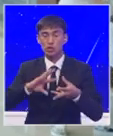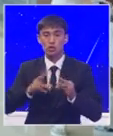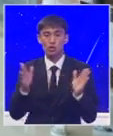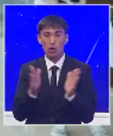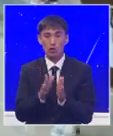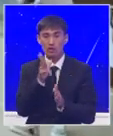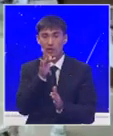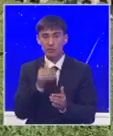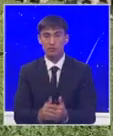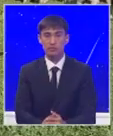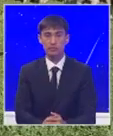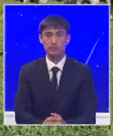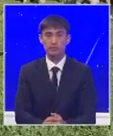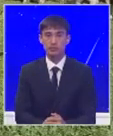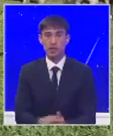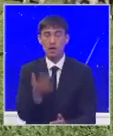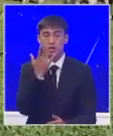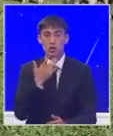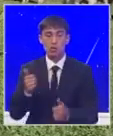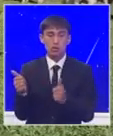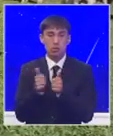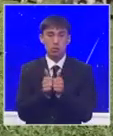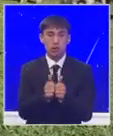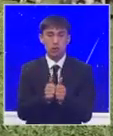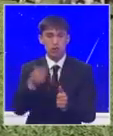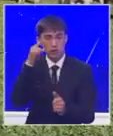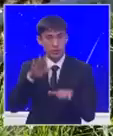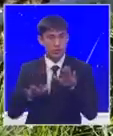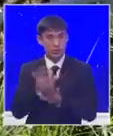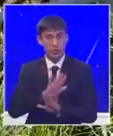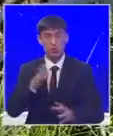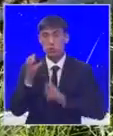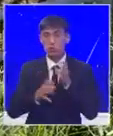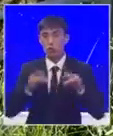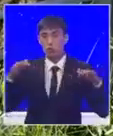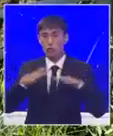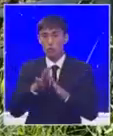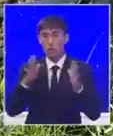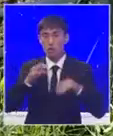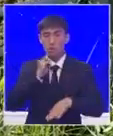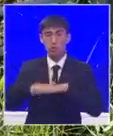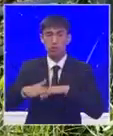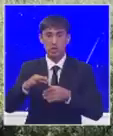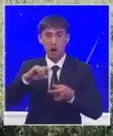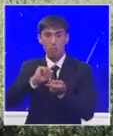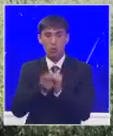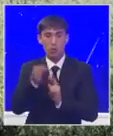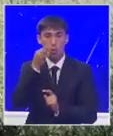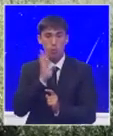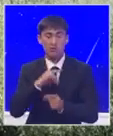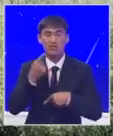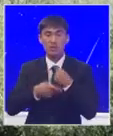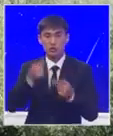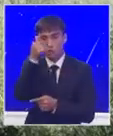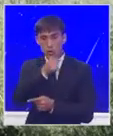короткого промежутка времени. Зарубежные партнеры не сомневались, что международный форум – это большая площадка для обмена опытом. И в